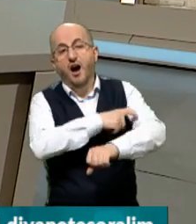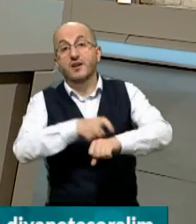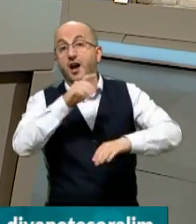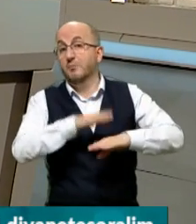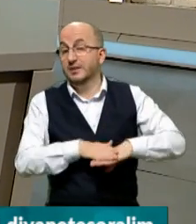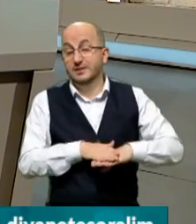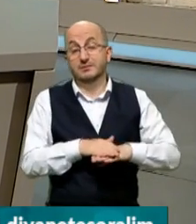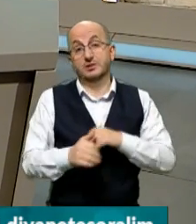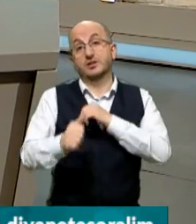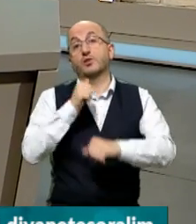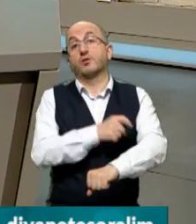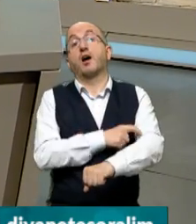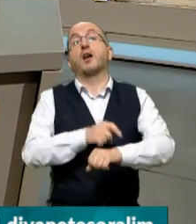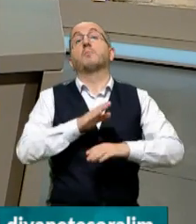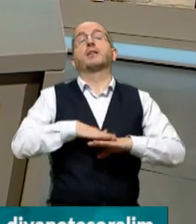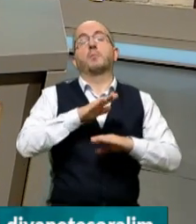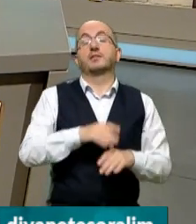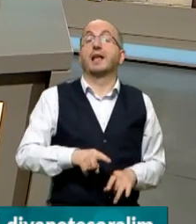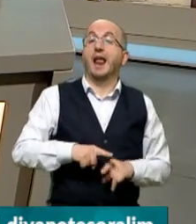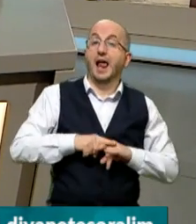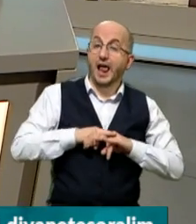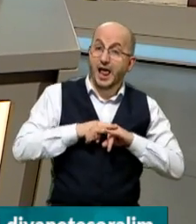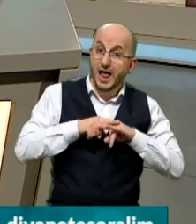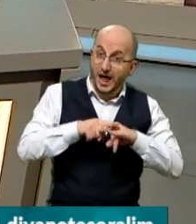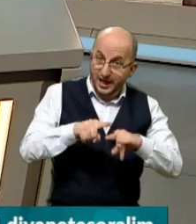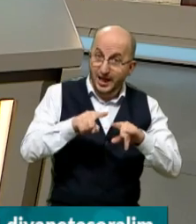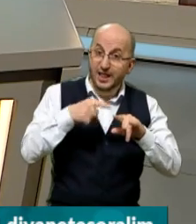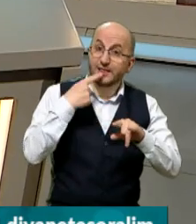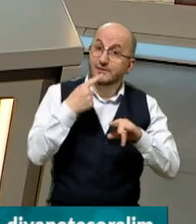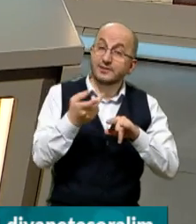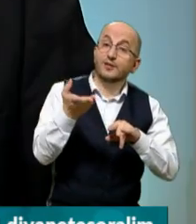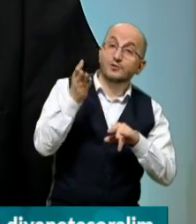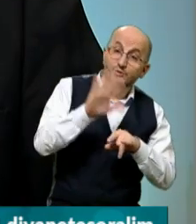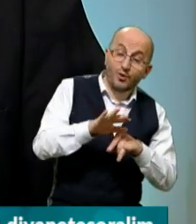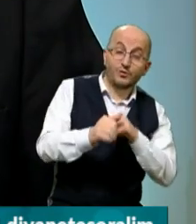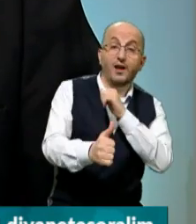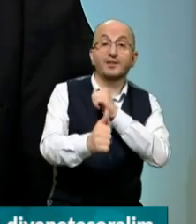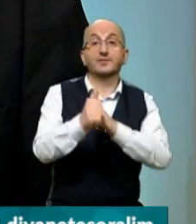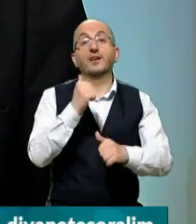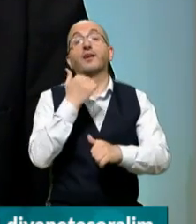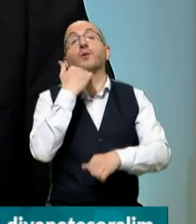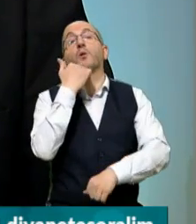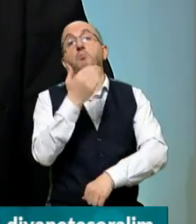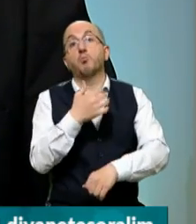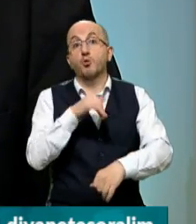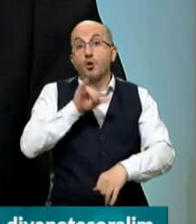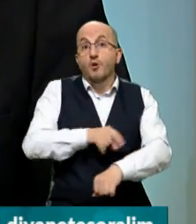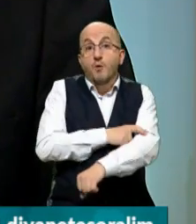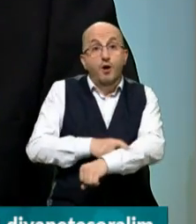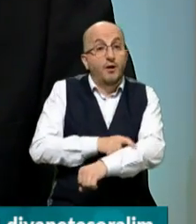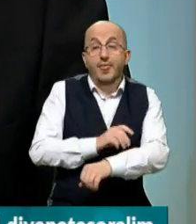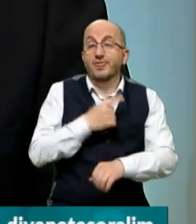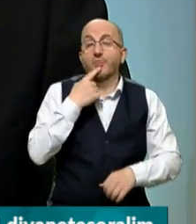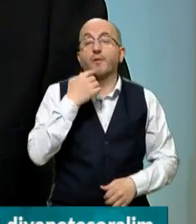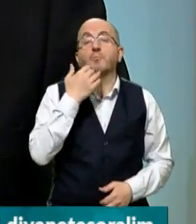dönük olarak haram edemez. Bu da helal ettikten sonra mali olmayan haklarını bir daha geri dönüp de ben hakkımdan vazgeçtim diyemez.